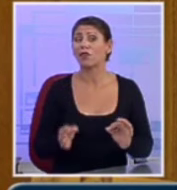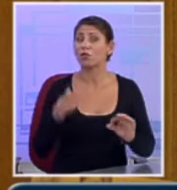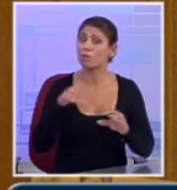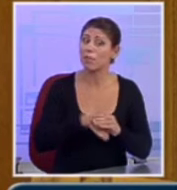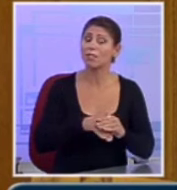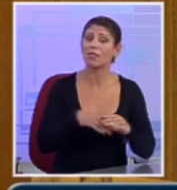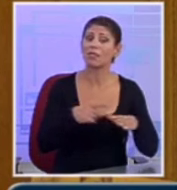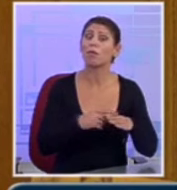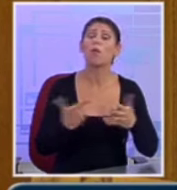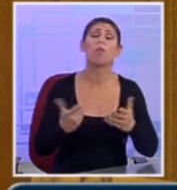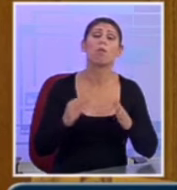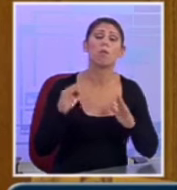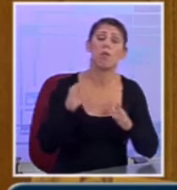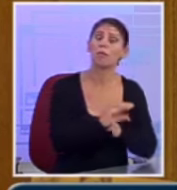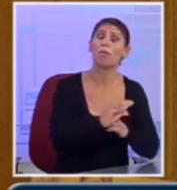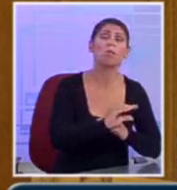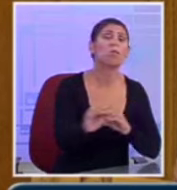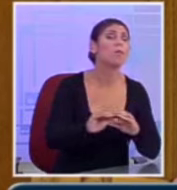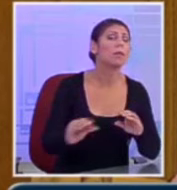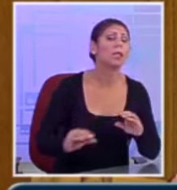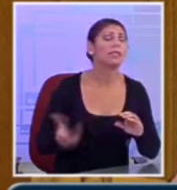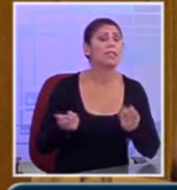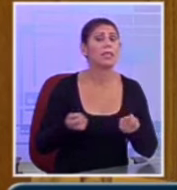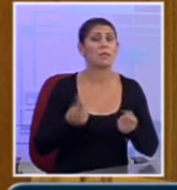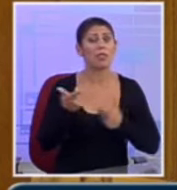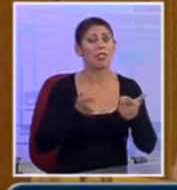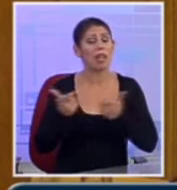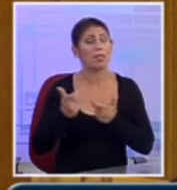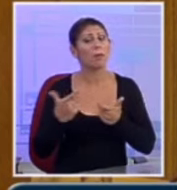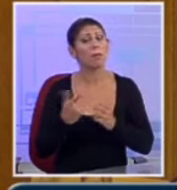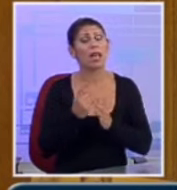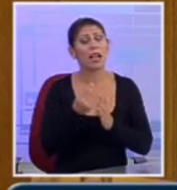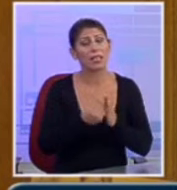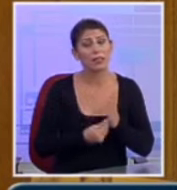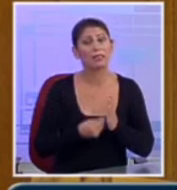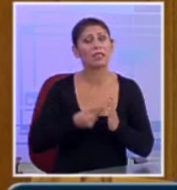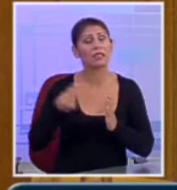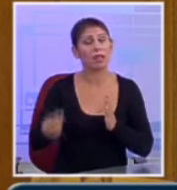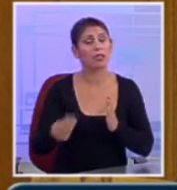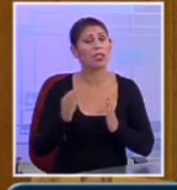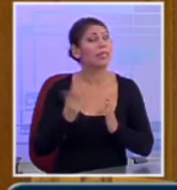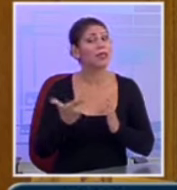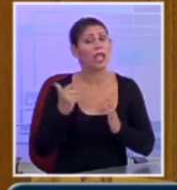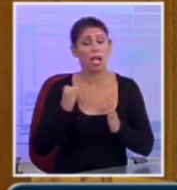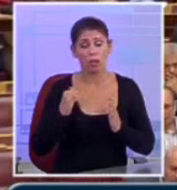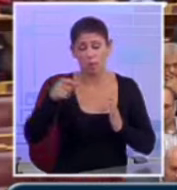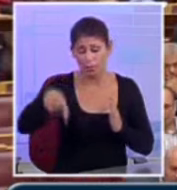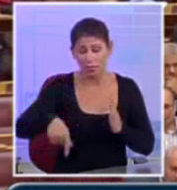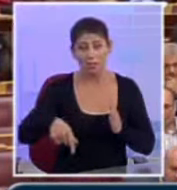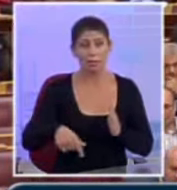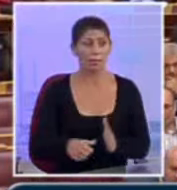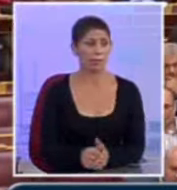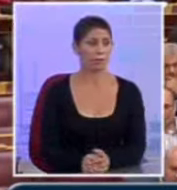τράπεζες, πού πήγαν τα λεφτά που δόθηκαν, τι έγινε με τα δάνεια, με ποια κριτήρια δόθηκαν, γιατί ακόμα και σήμερα...